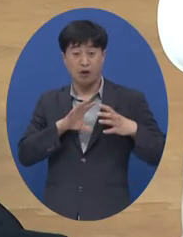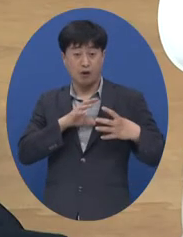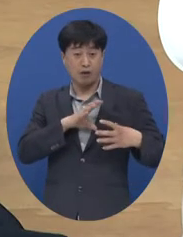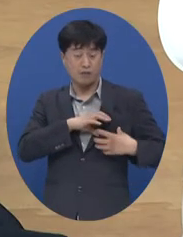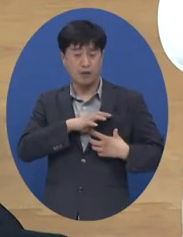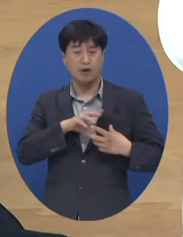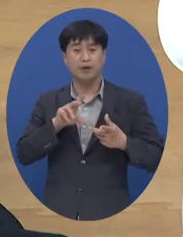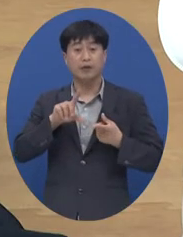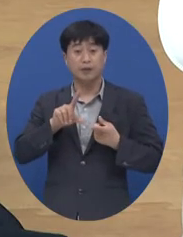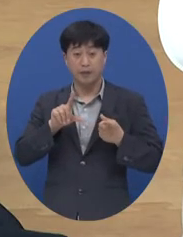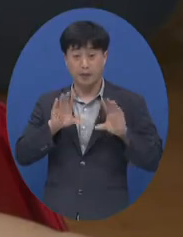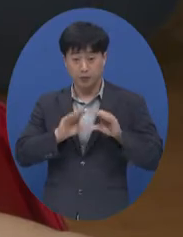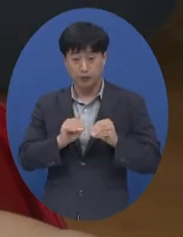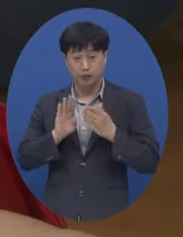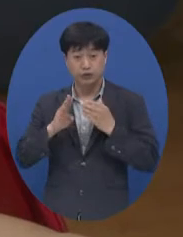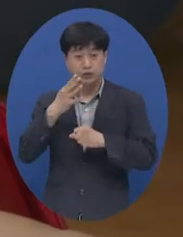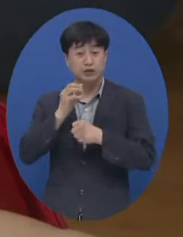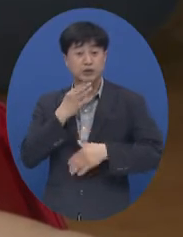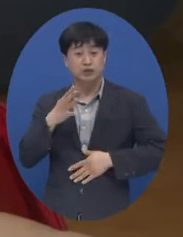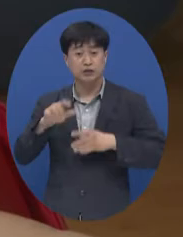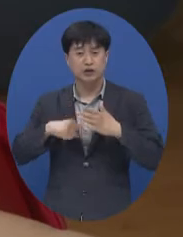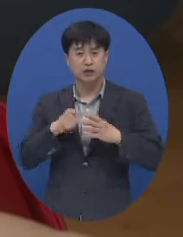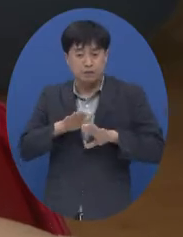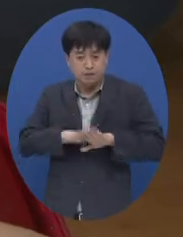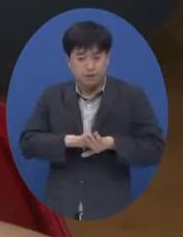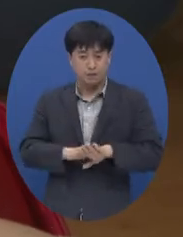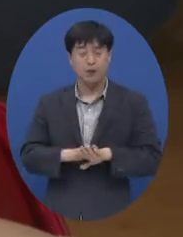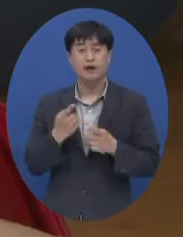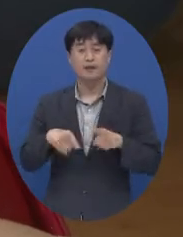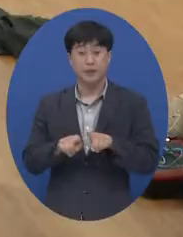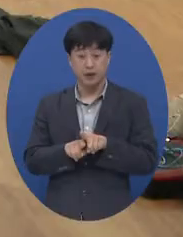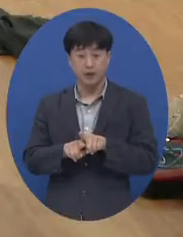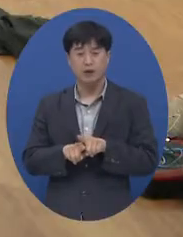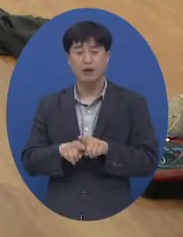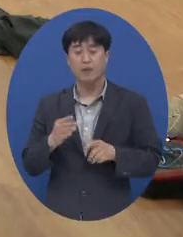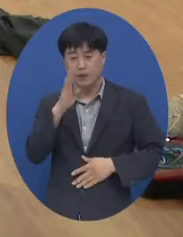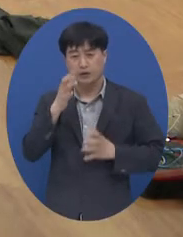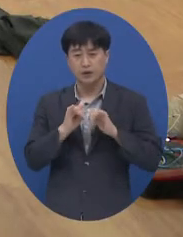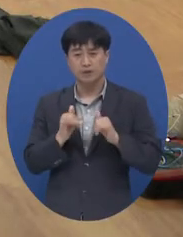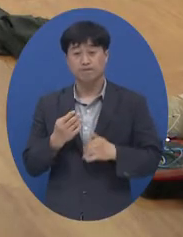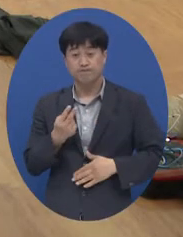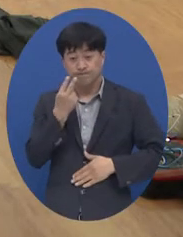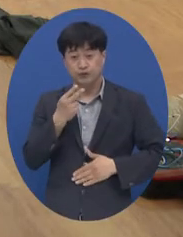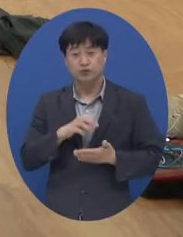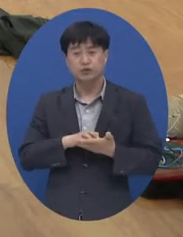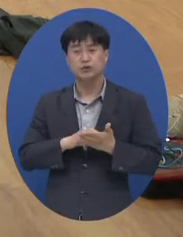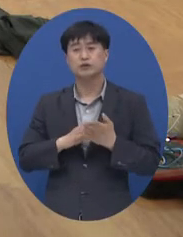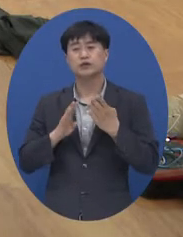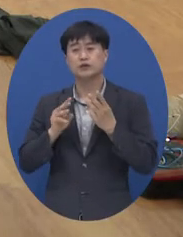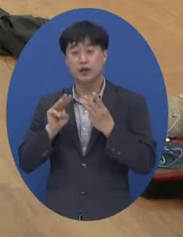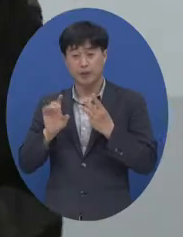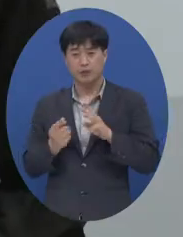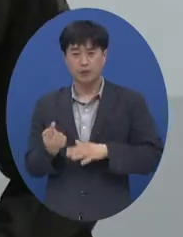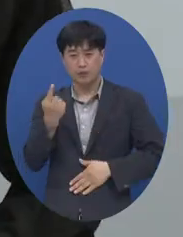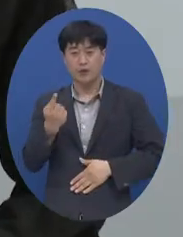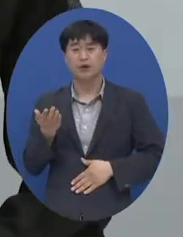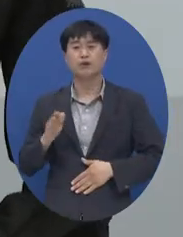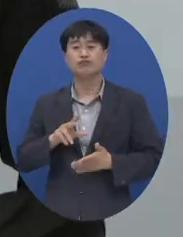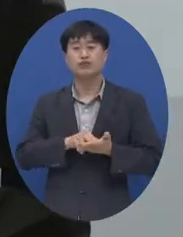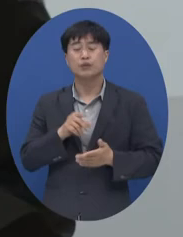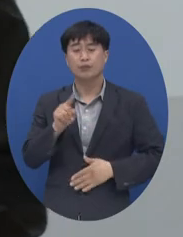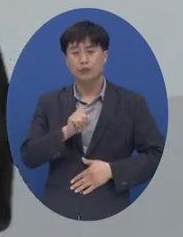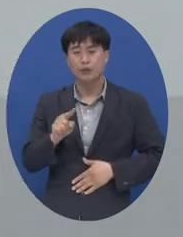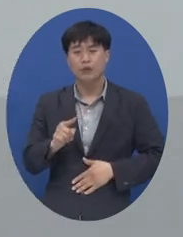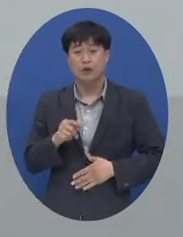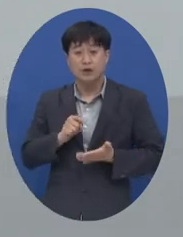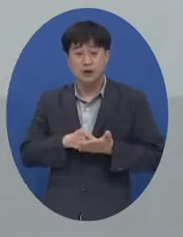4분 안에 심폐소생술과 함께 사용하면 환자 생존율은 3배나 높아집니다. 문제는 이런 응급 상황에서